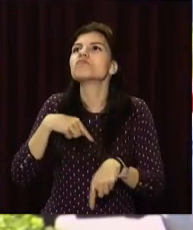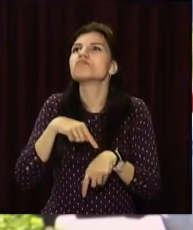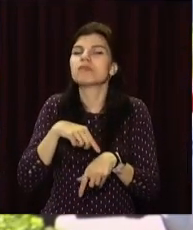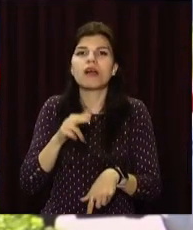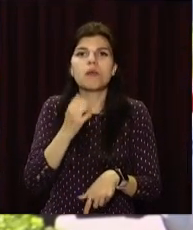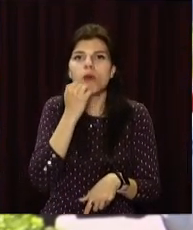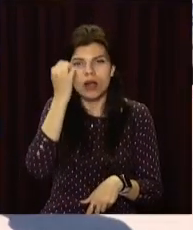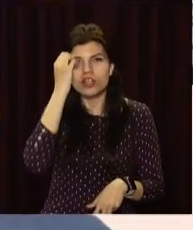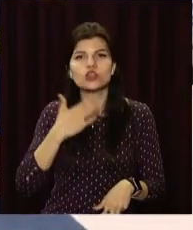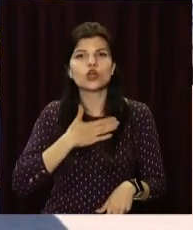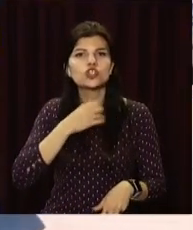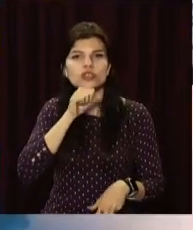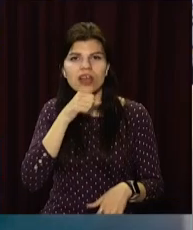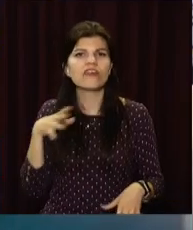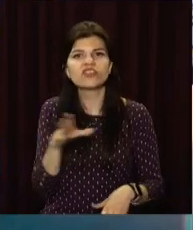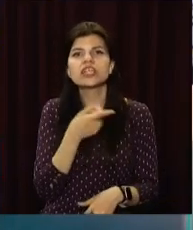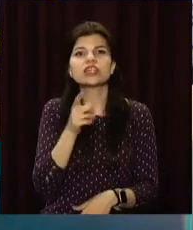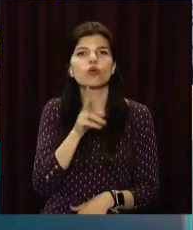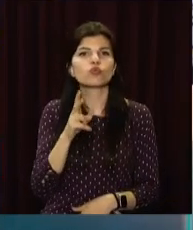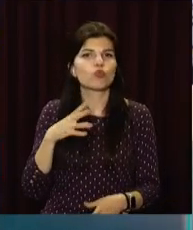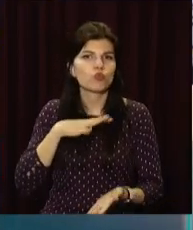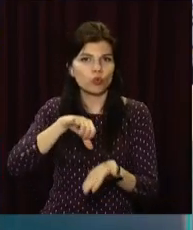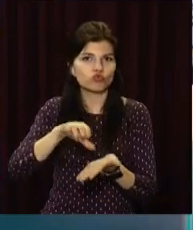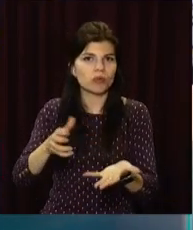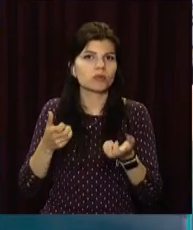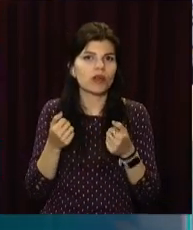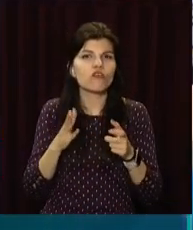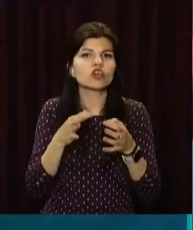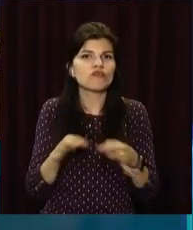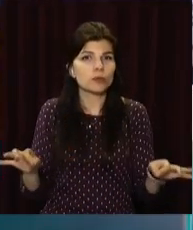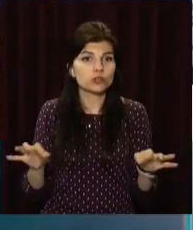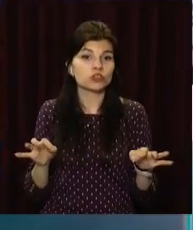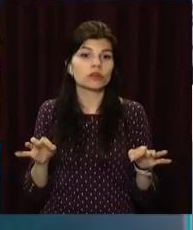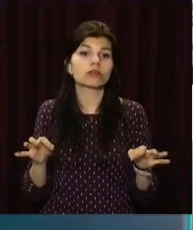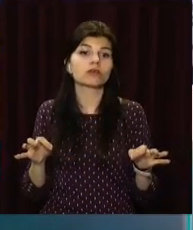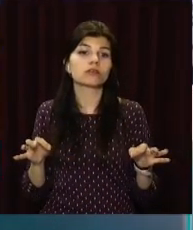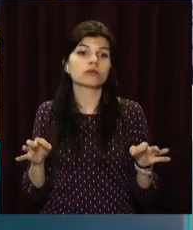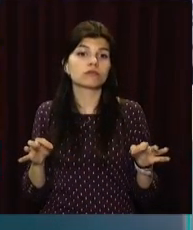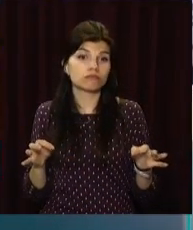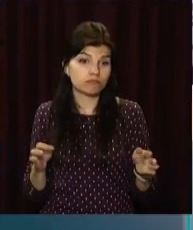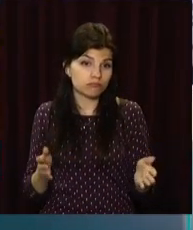благодарність нашим дідам, всім тим, хто приймав участь в освобожденні